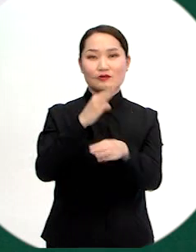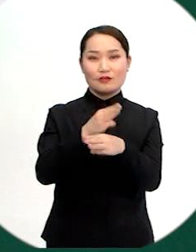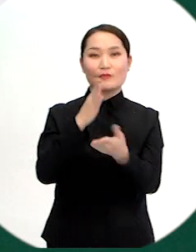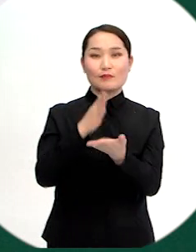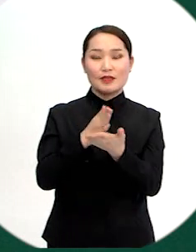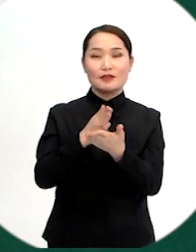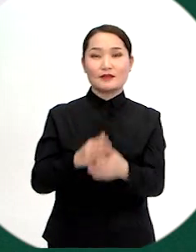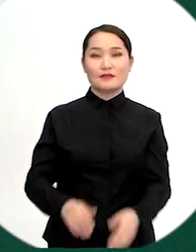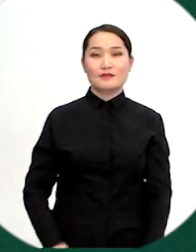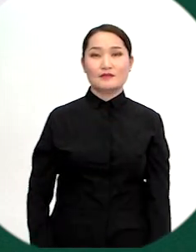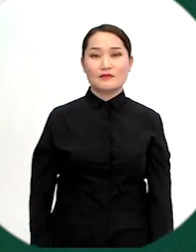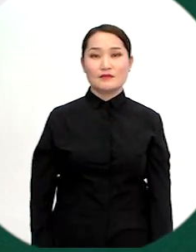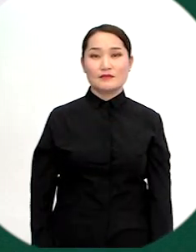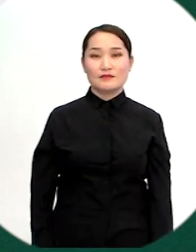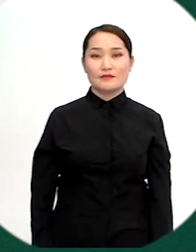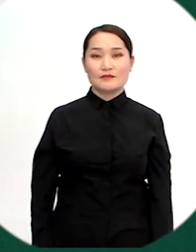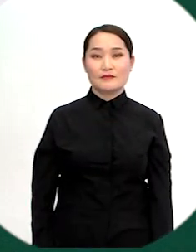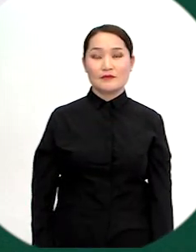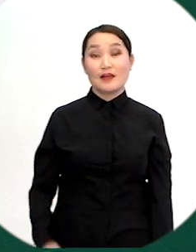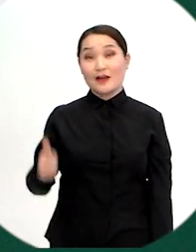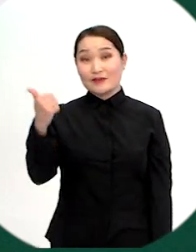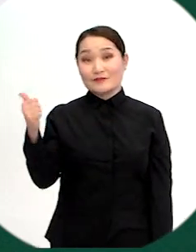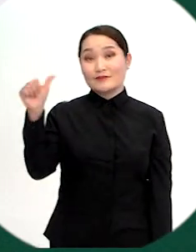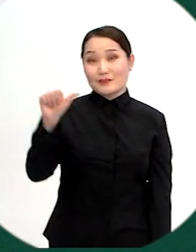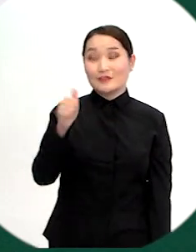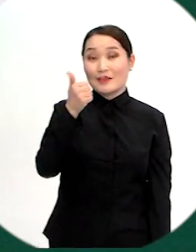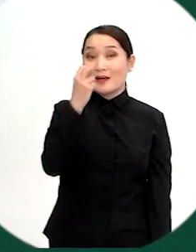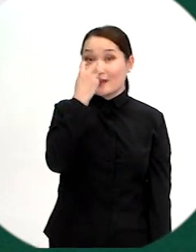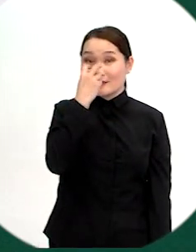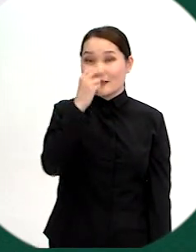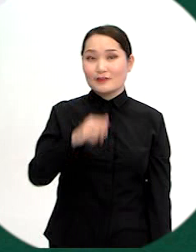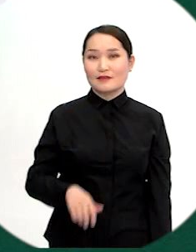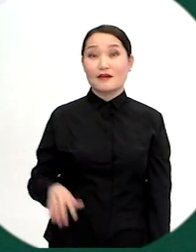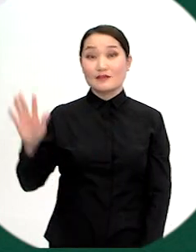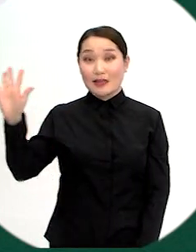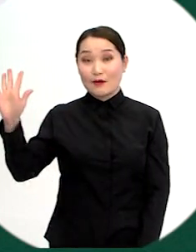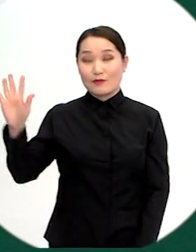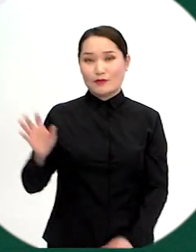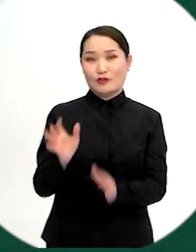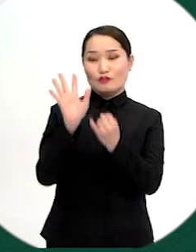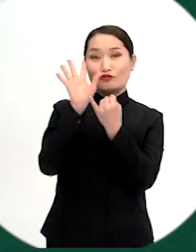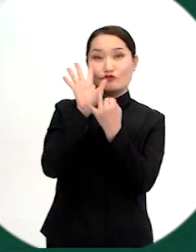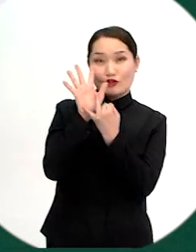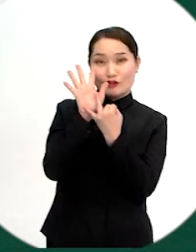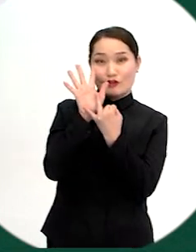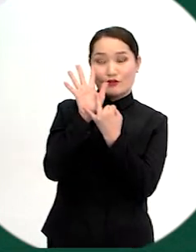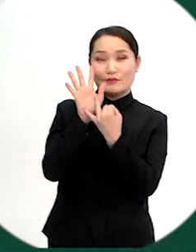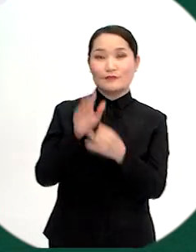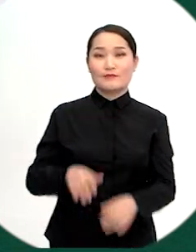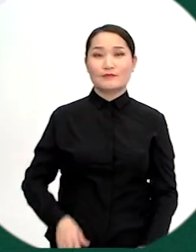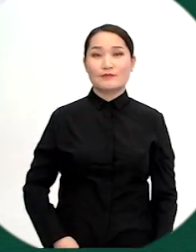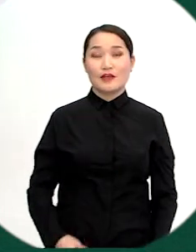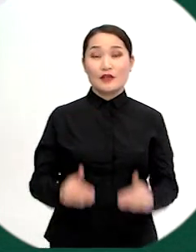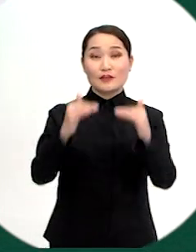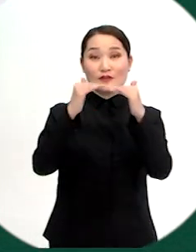байна. Тэгвэл тэгш тооны маань хөрш тоонуудаа бас ажиглан харъя. 5, 7.